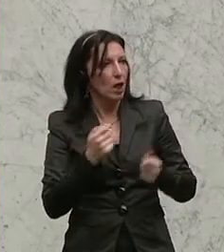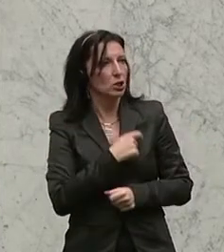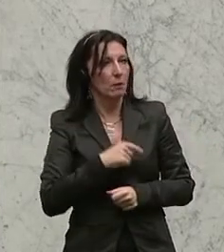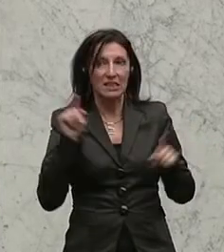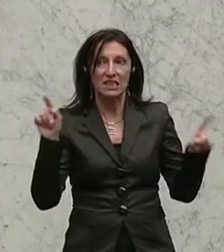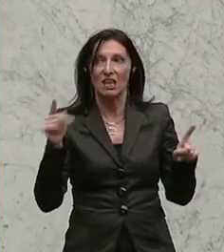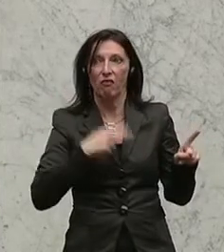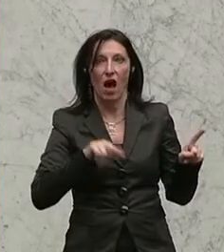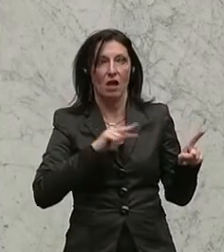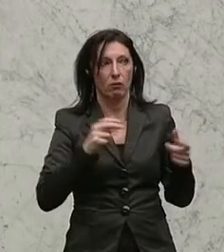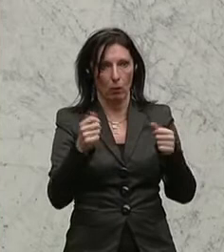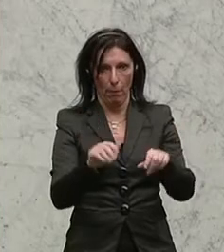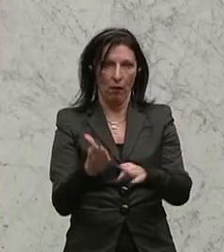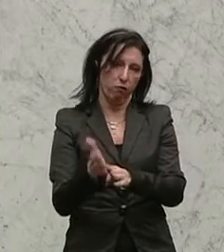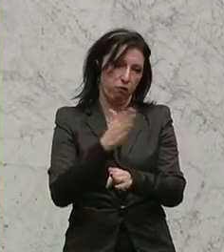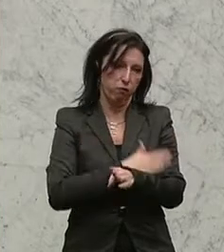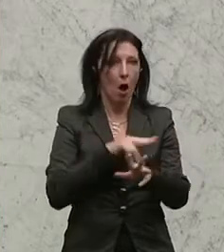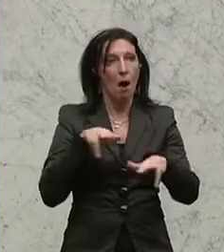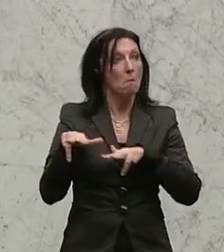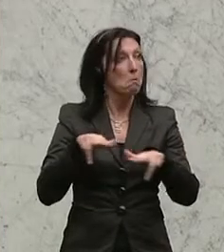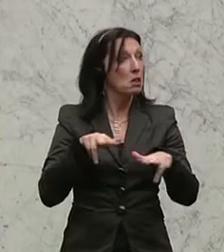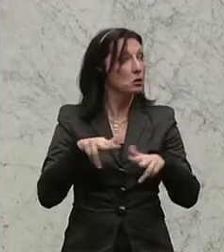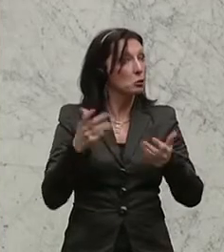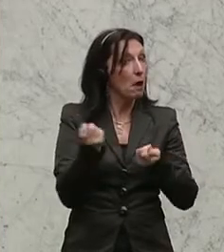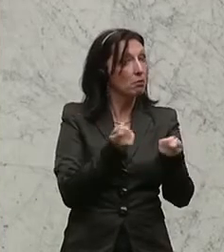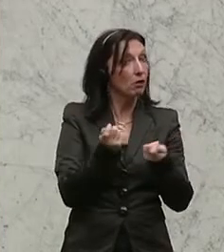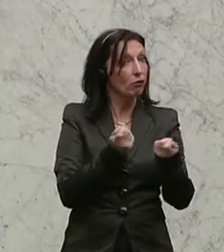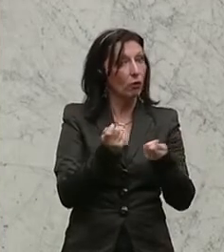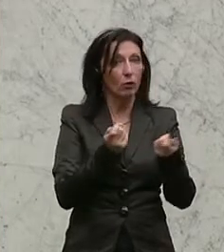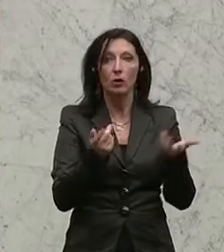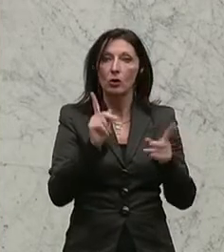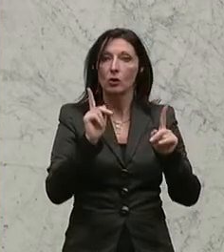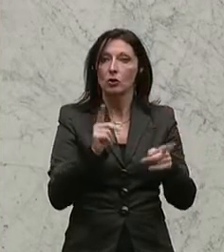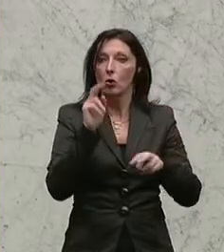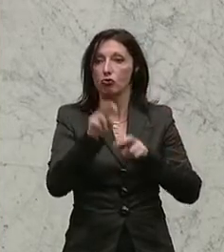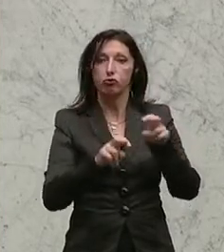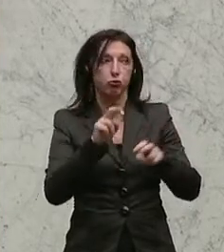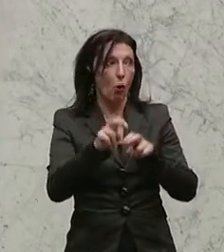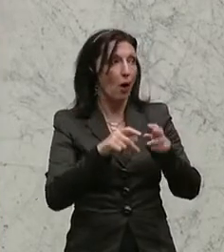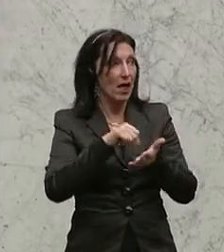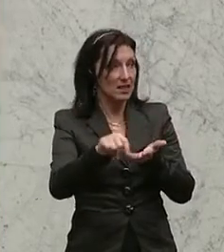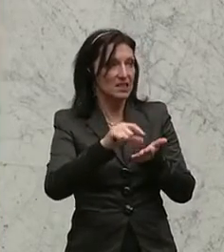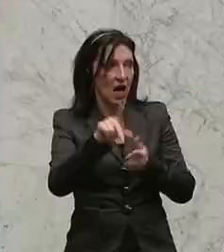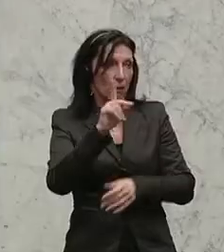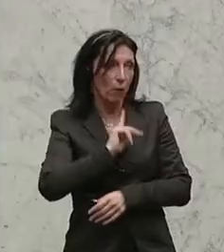verantwortlich dafür war es die management geführt so gering wie möglich für den steuerzahler zahlen danke